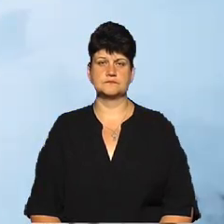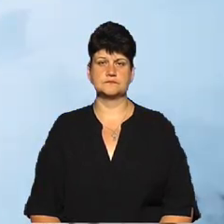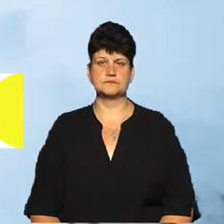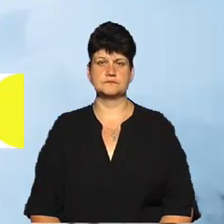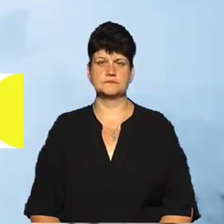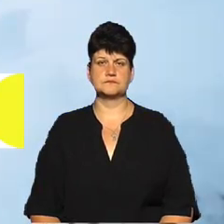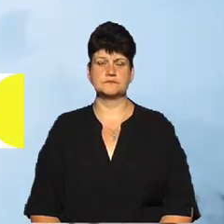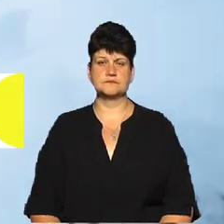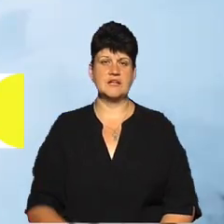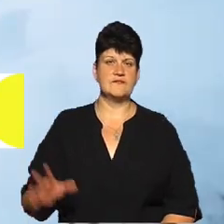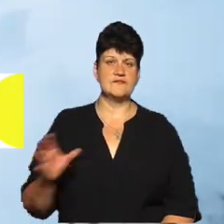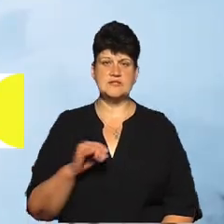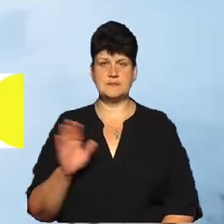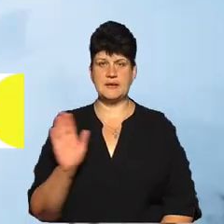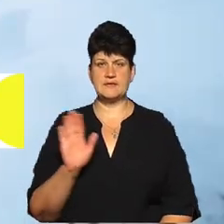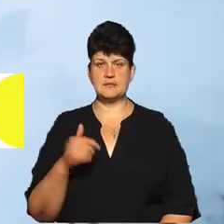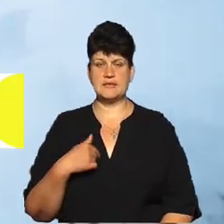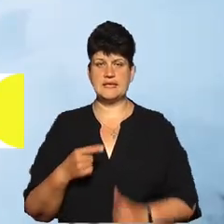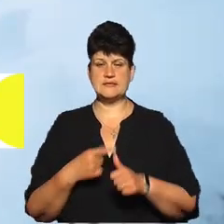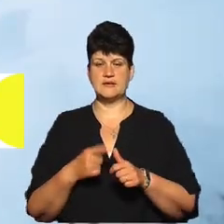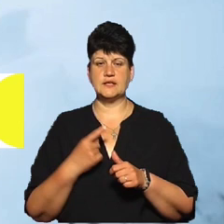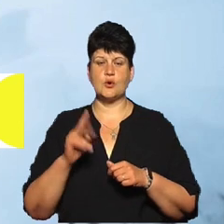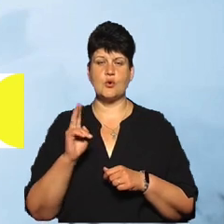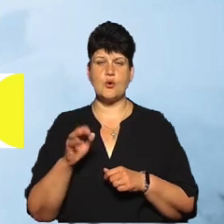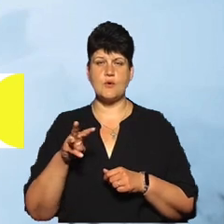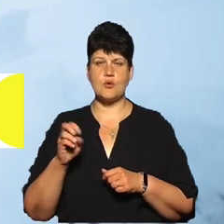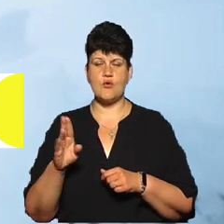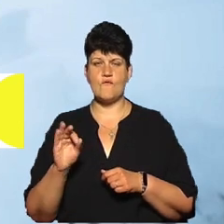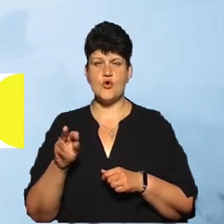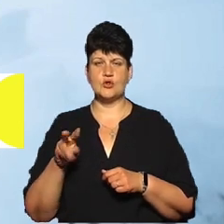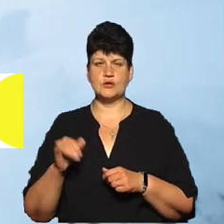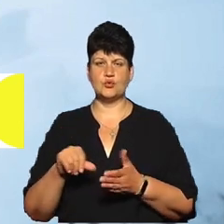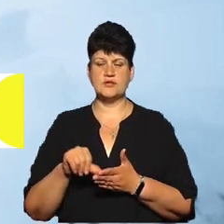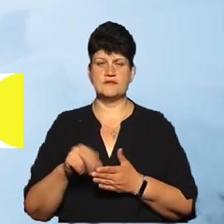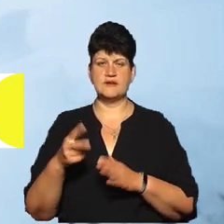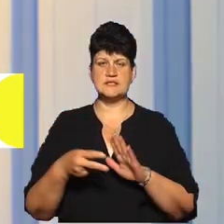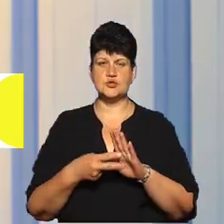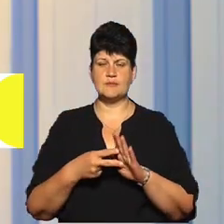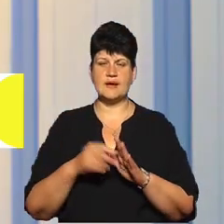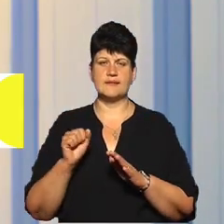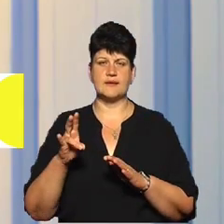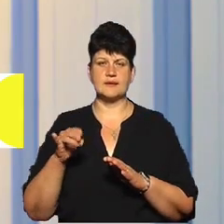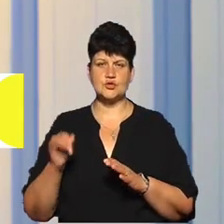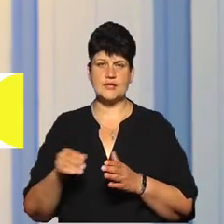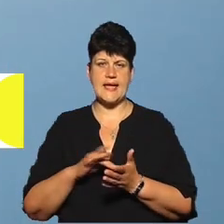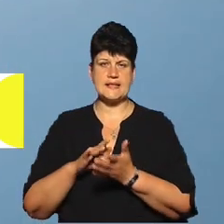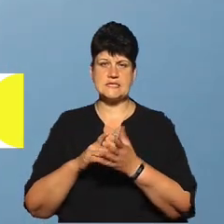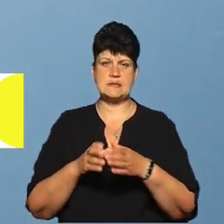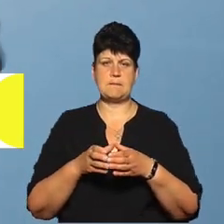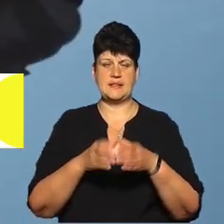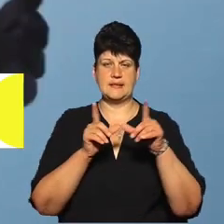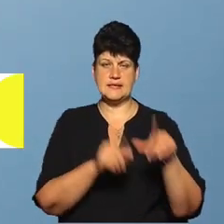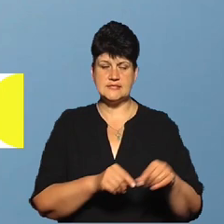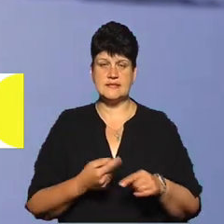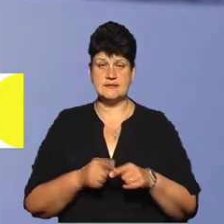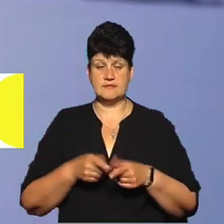Всім привіт! Мене звати Хомко Володимир. Я учасник 27-ї української антарктичної експедиції. Це уродженець